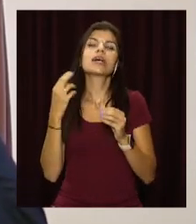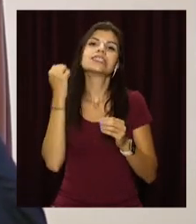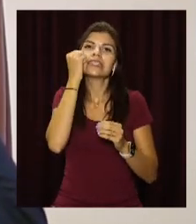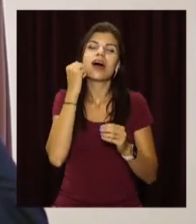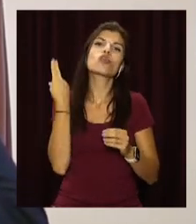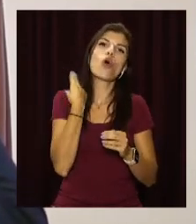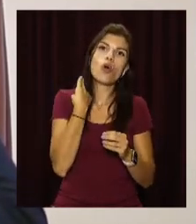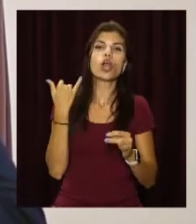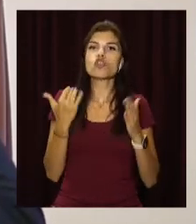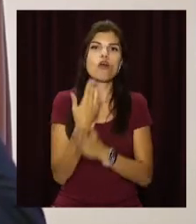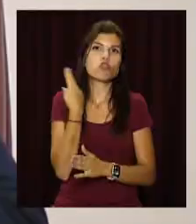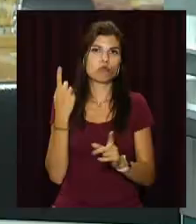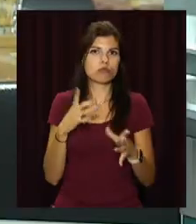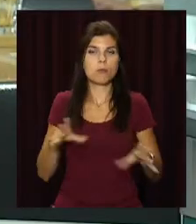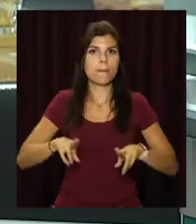не створювали нових.